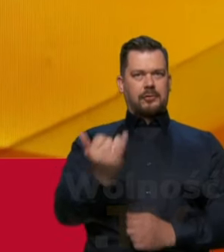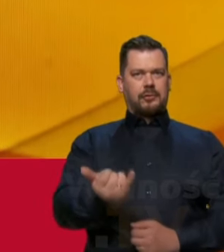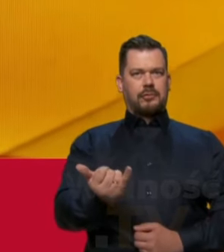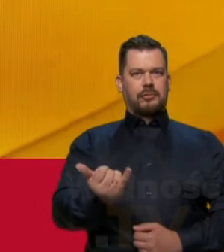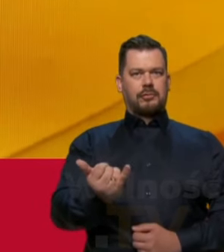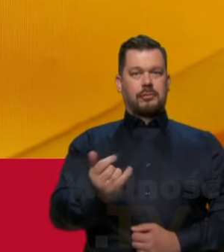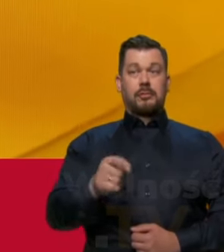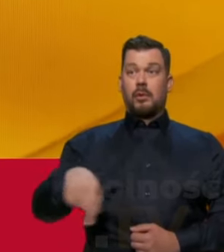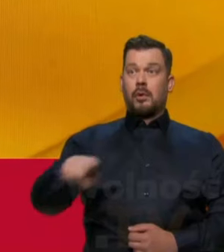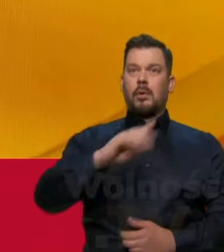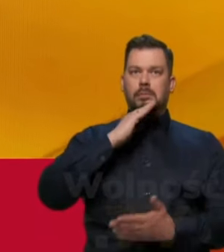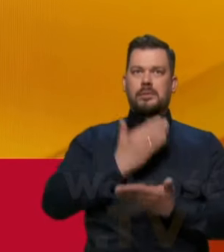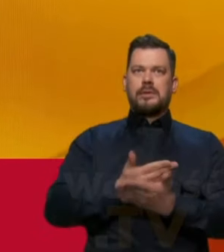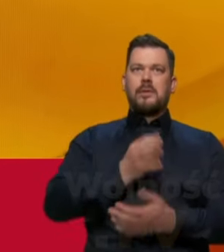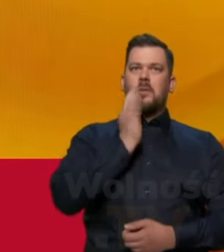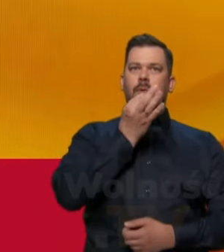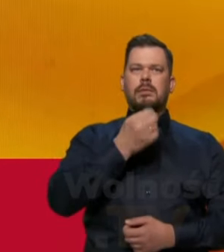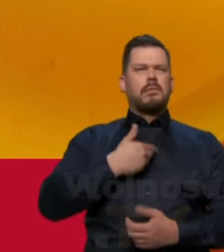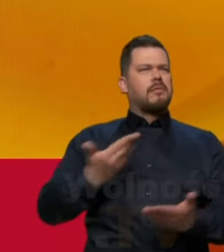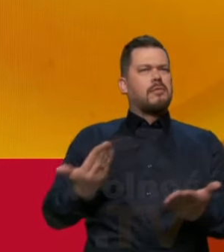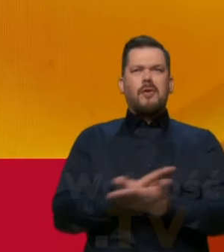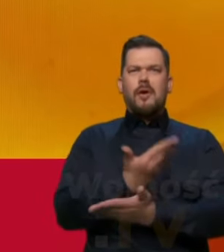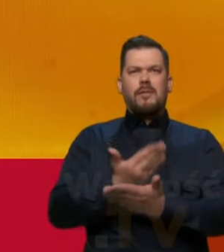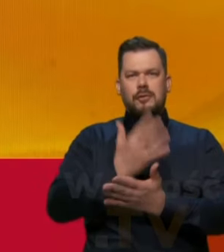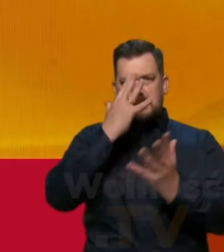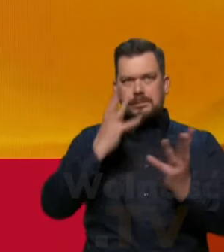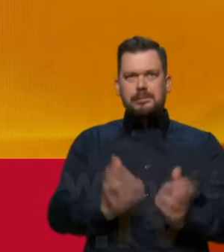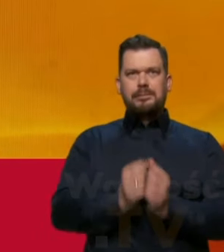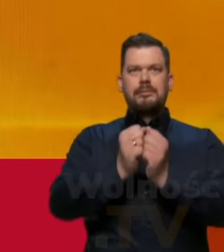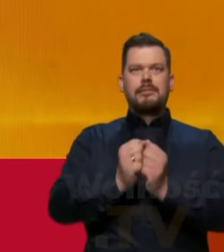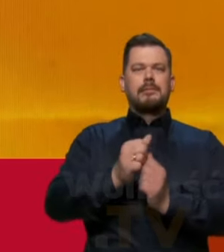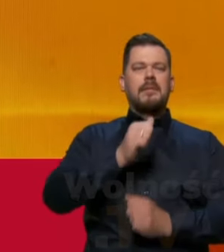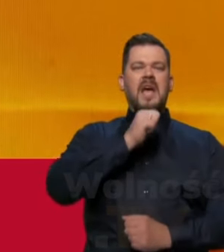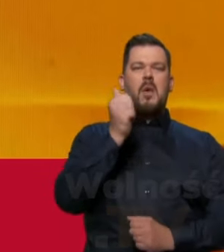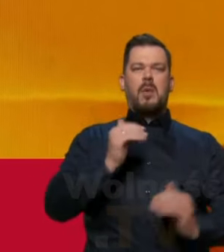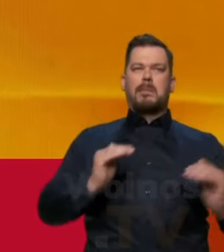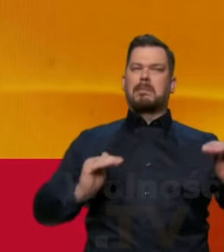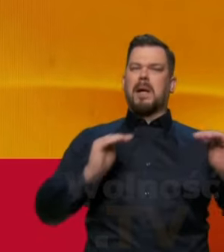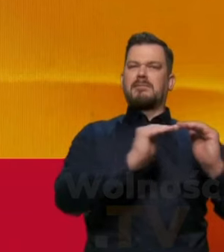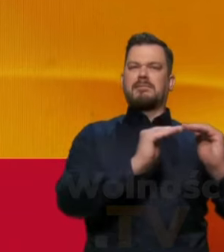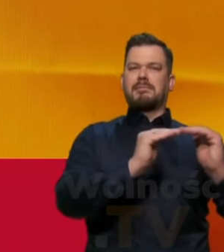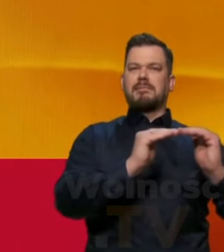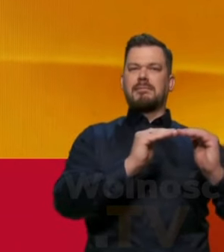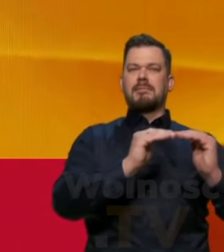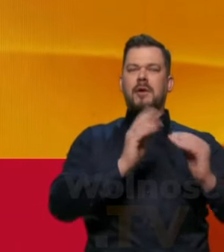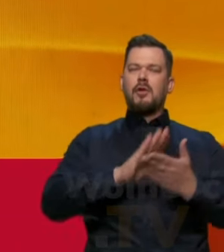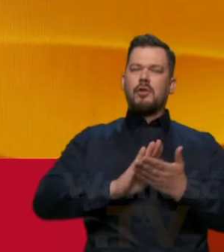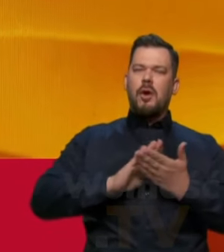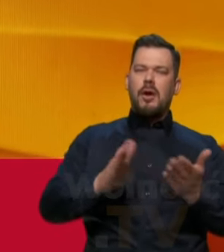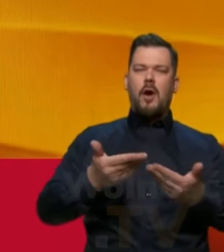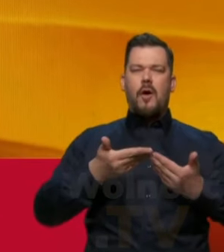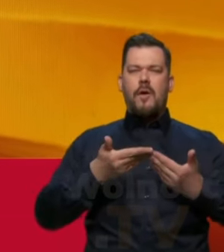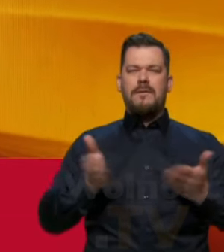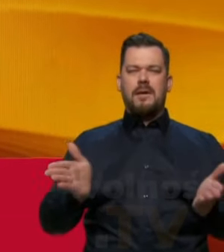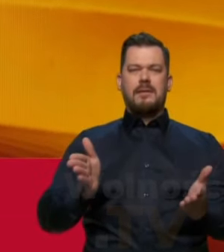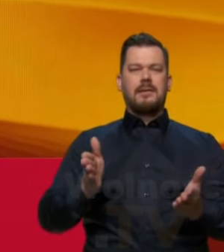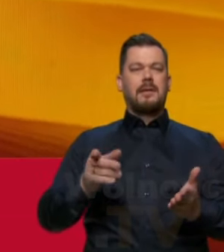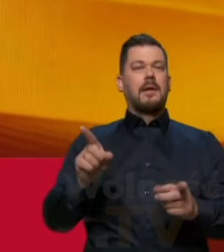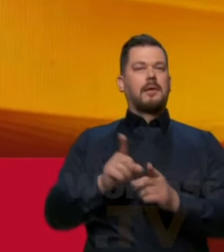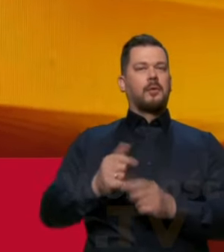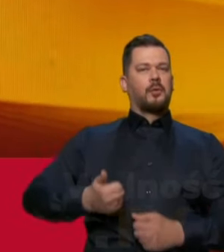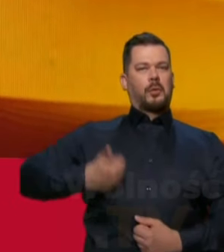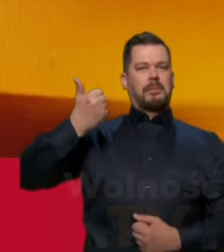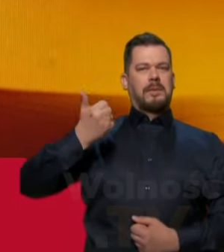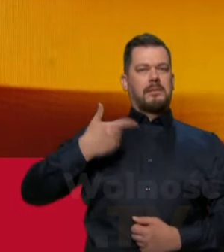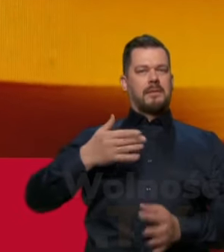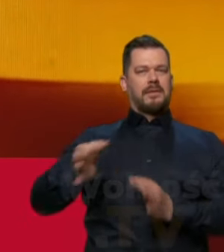mówią młodzi ludzie. Wyznaczamy trendy, jesteśmy miastem europejskim, jesteśmy miastem otwartym, tolerancyjnym, jesteśmy miastem dumnym ze